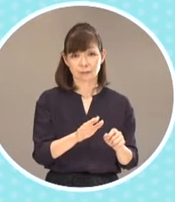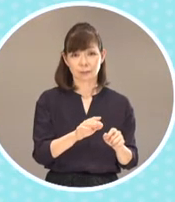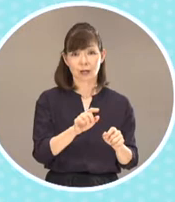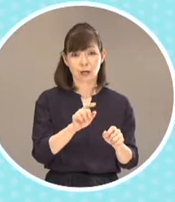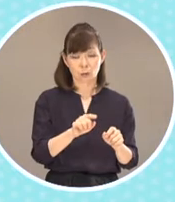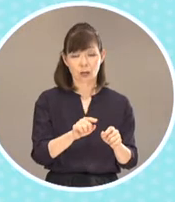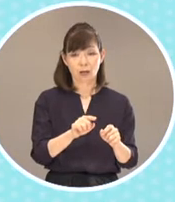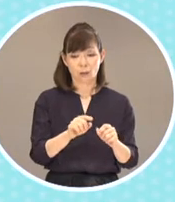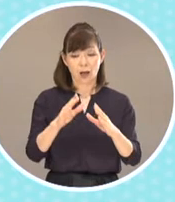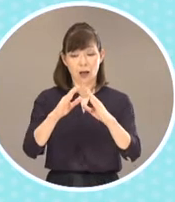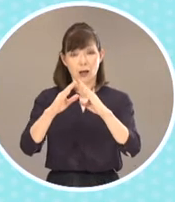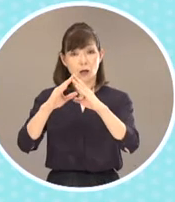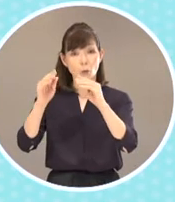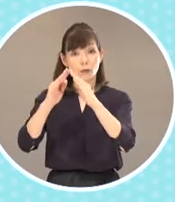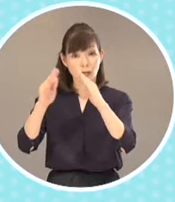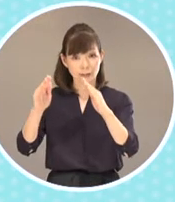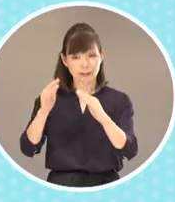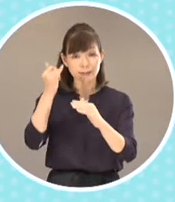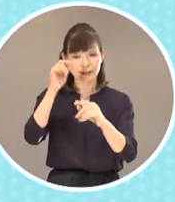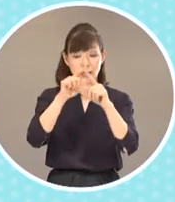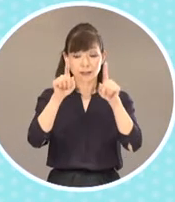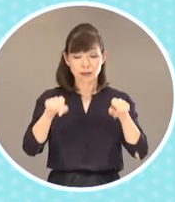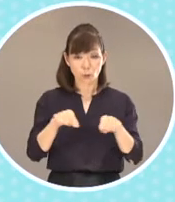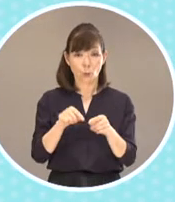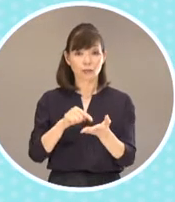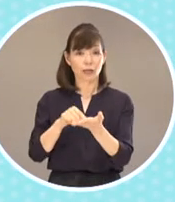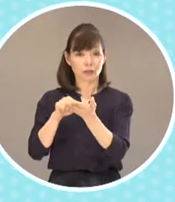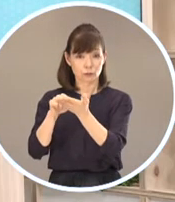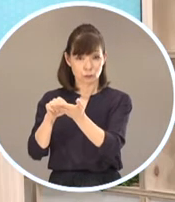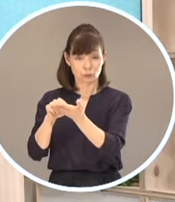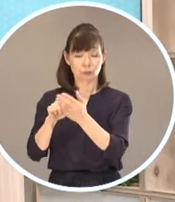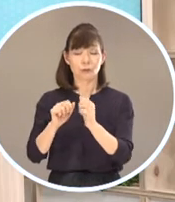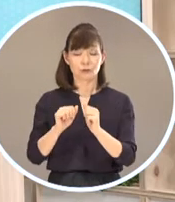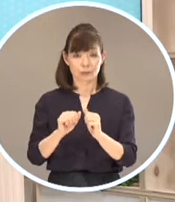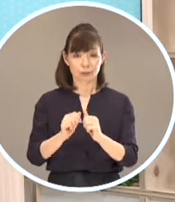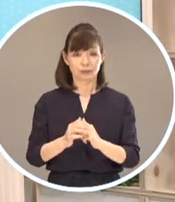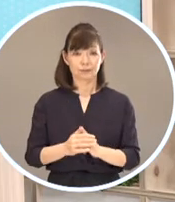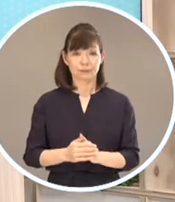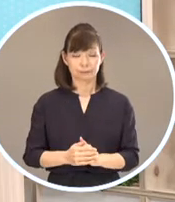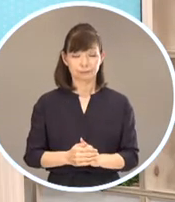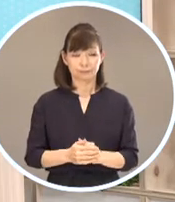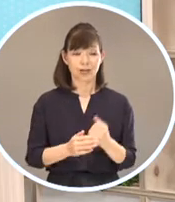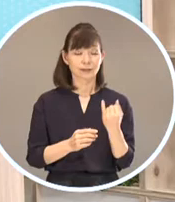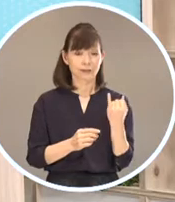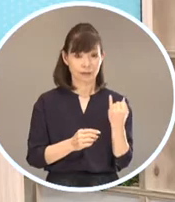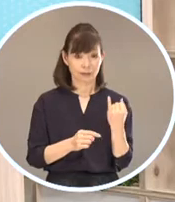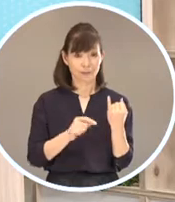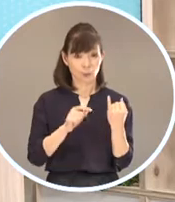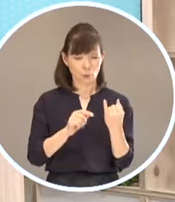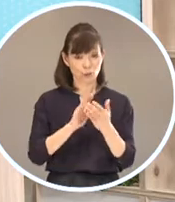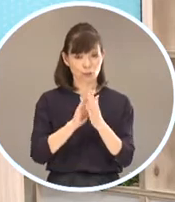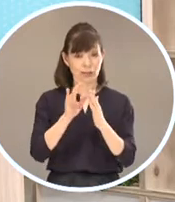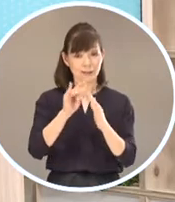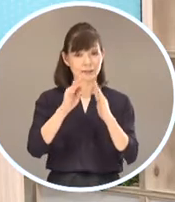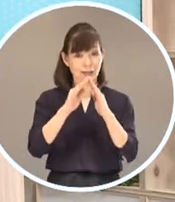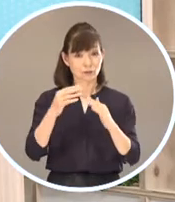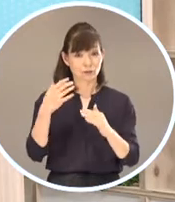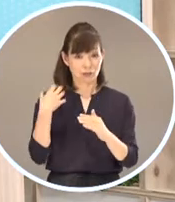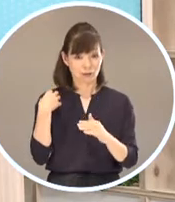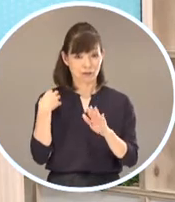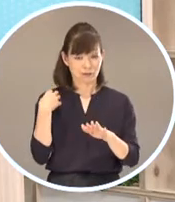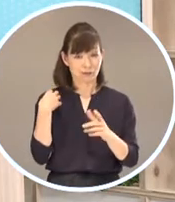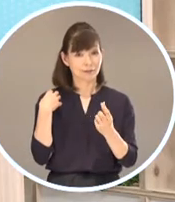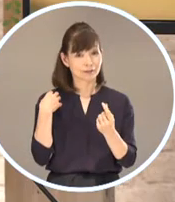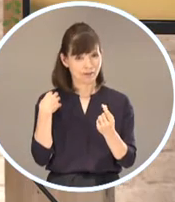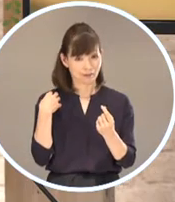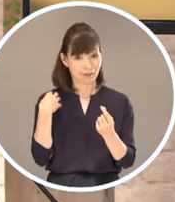等について意見書を提出するといったこともされるんですね。 浅田さん、というわけでこういう役割が県議会にはあったわ